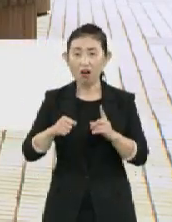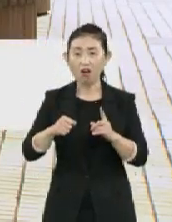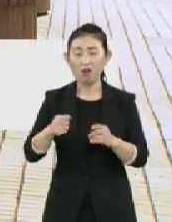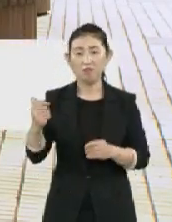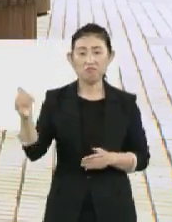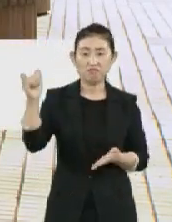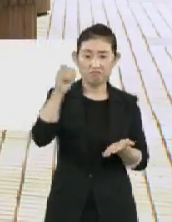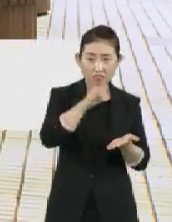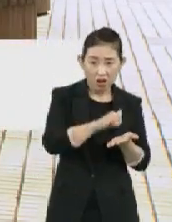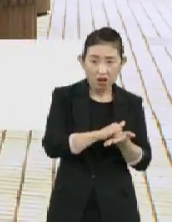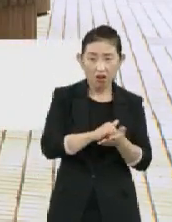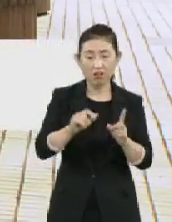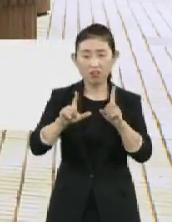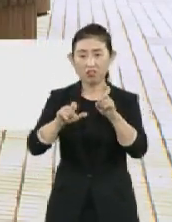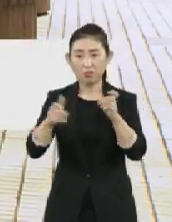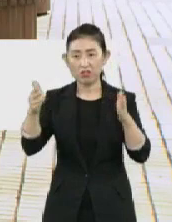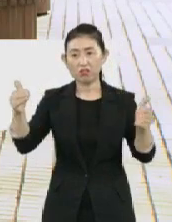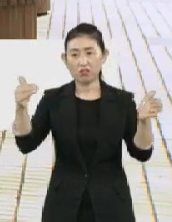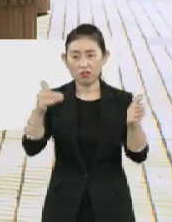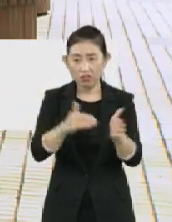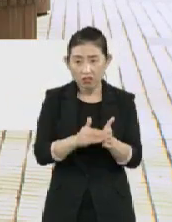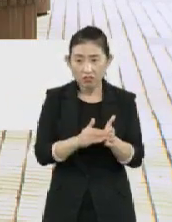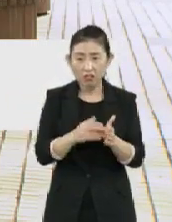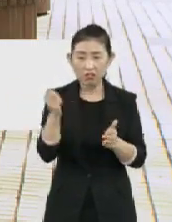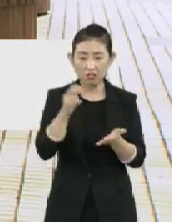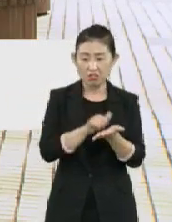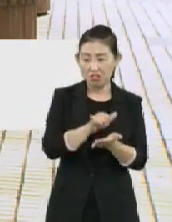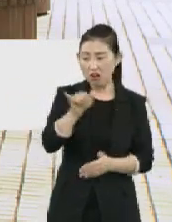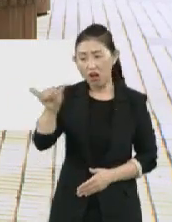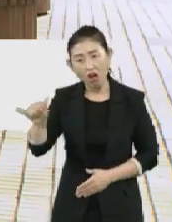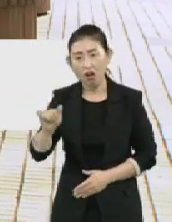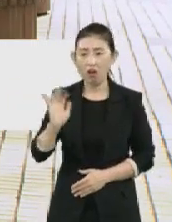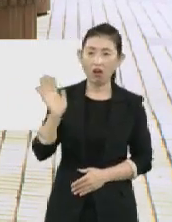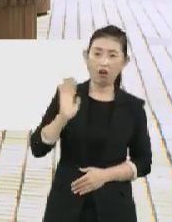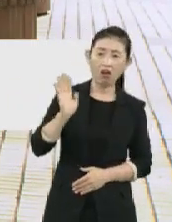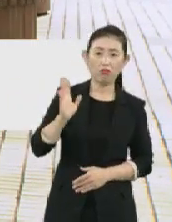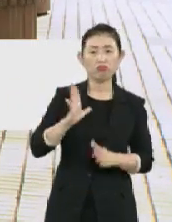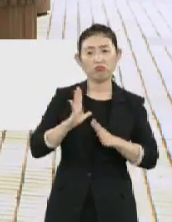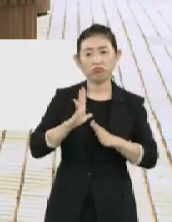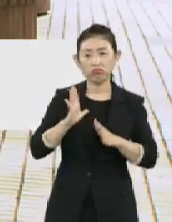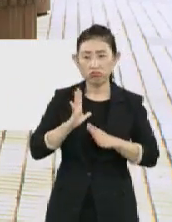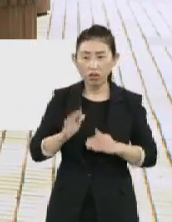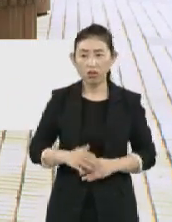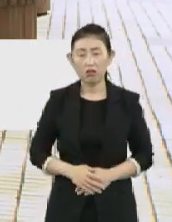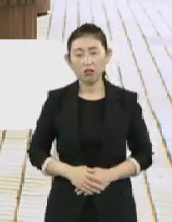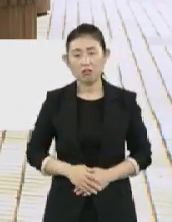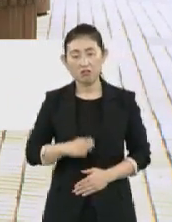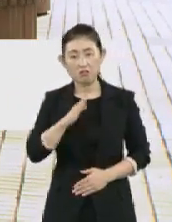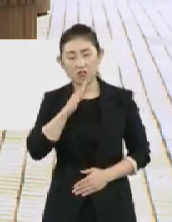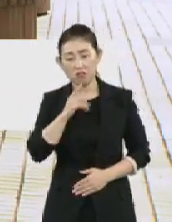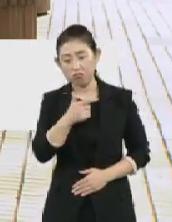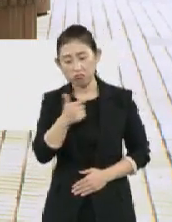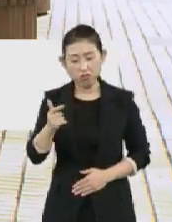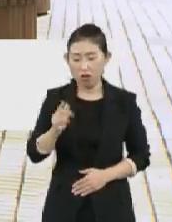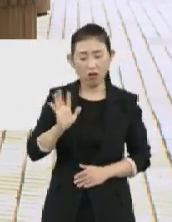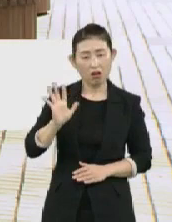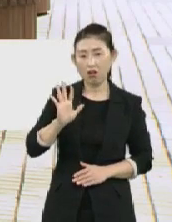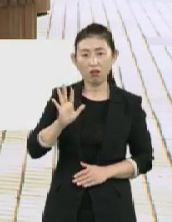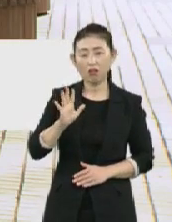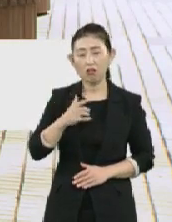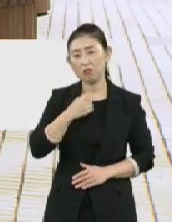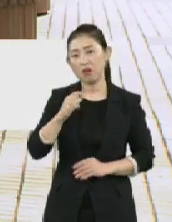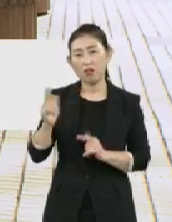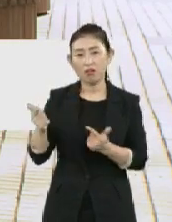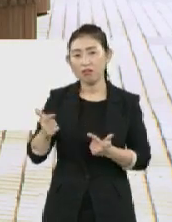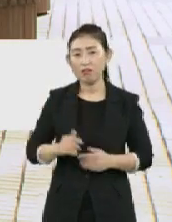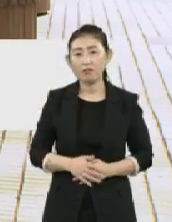for student visa, which will be expire shortly. Also, my passport, I cannot go back to my country as well. So